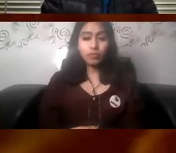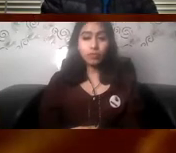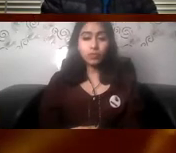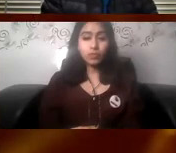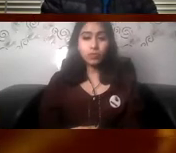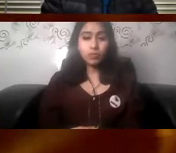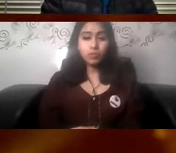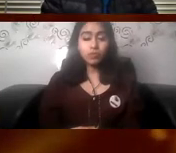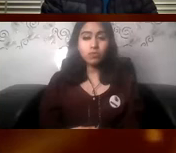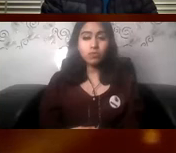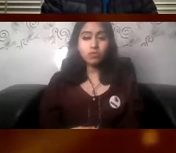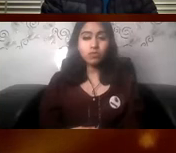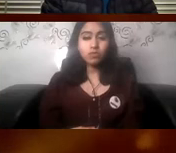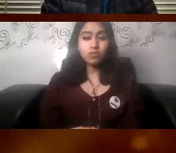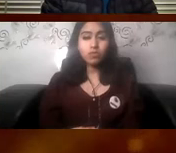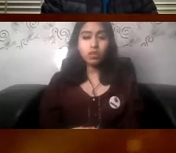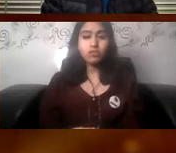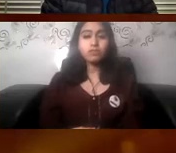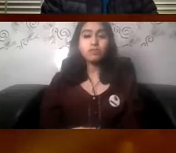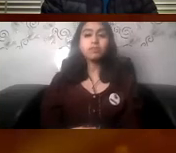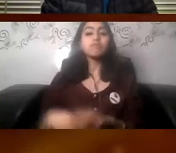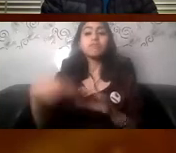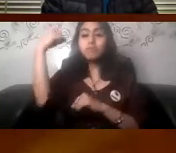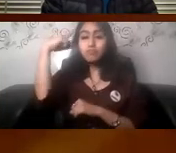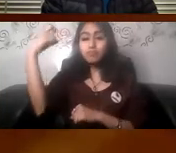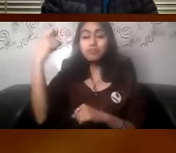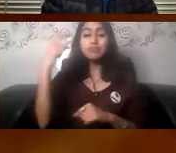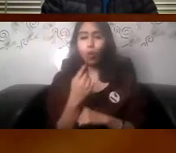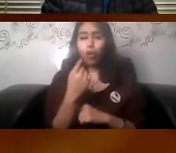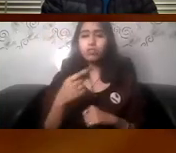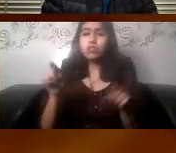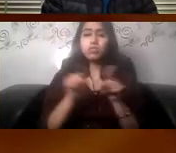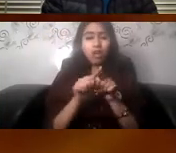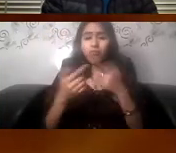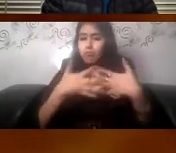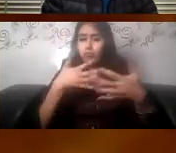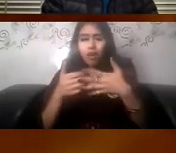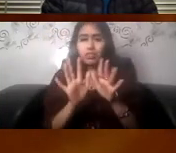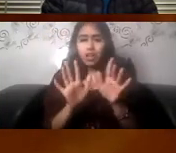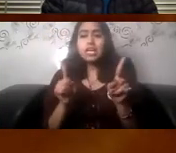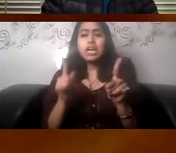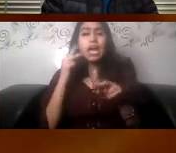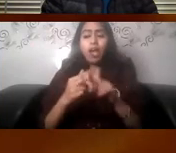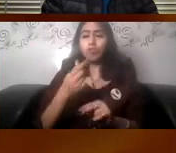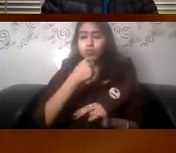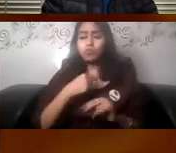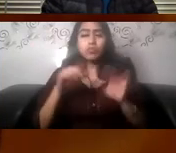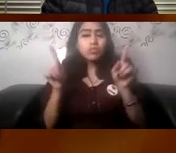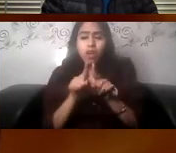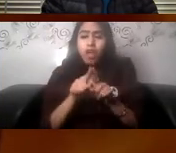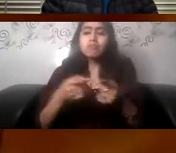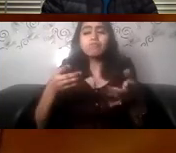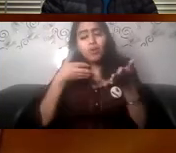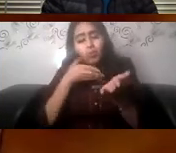सपने सिर्फ आंखों में ही नहीं, हमारी हिम्मत और हमारी चाहत में भी होते हैं, और जहां चाह होती है वहां राह भी होती